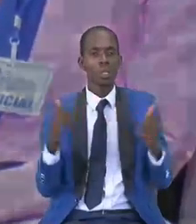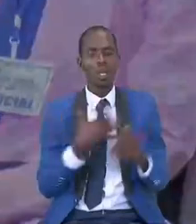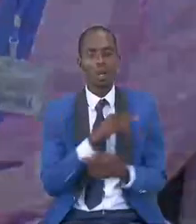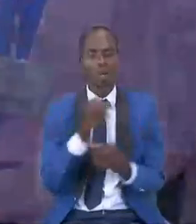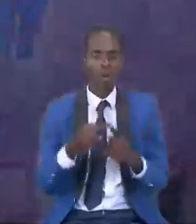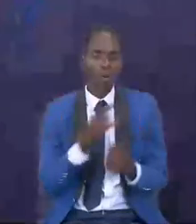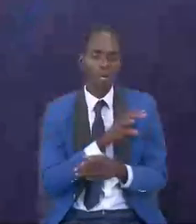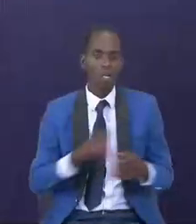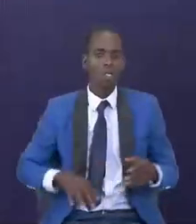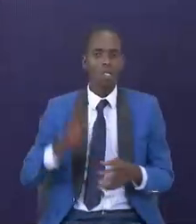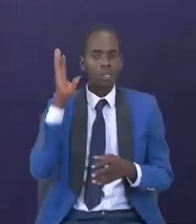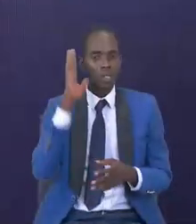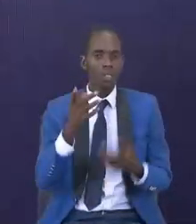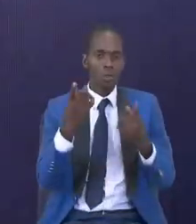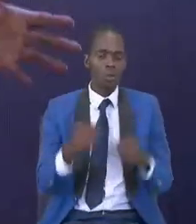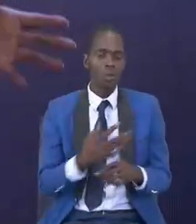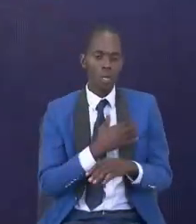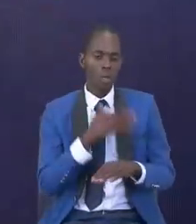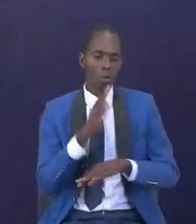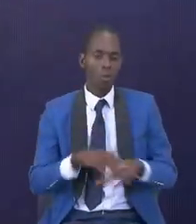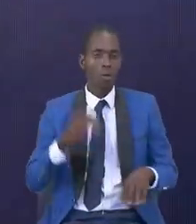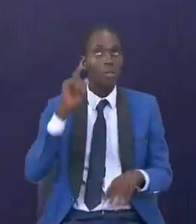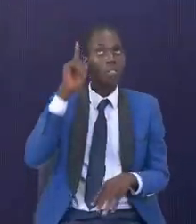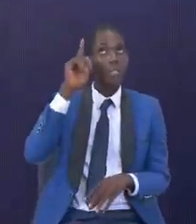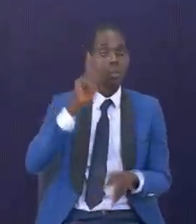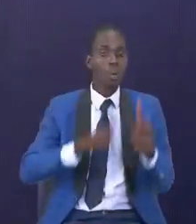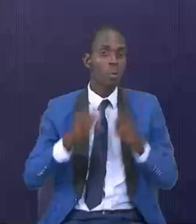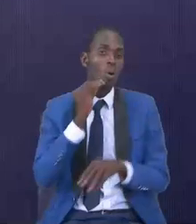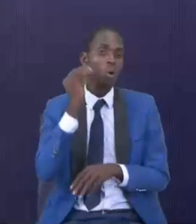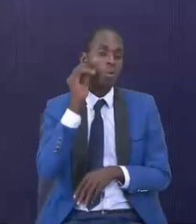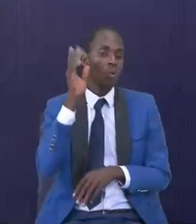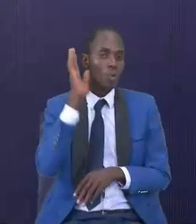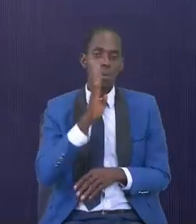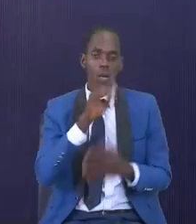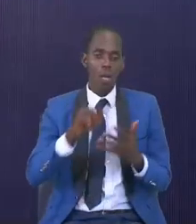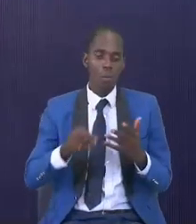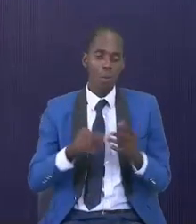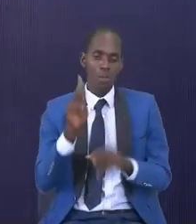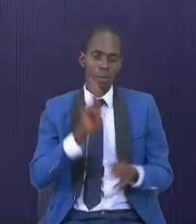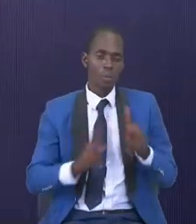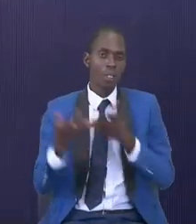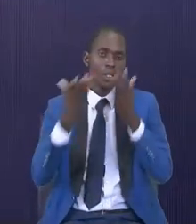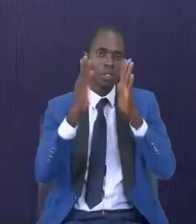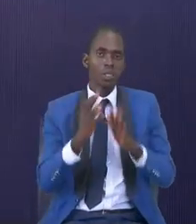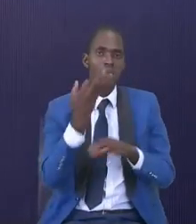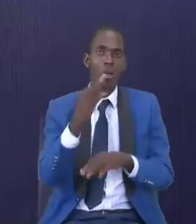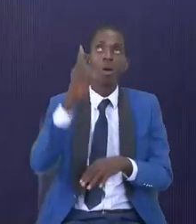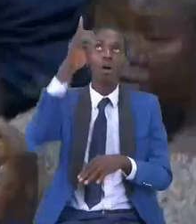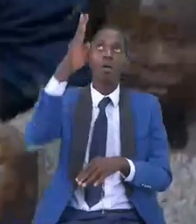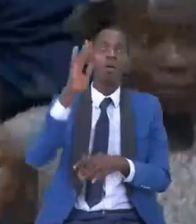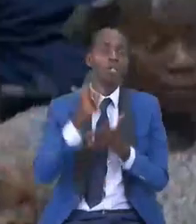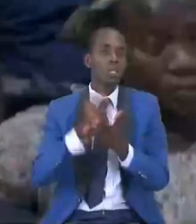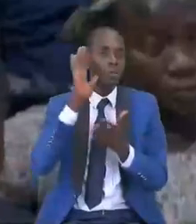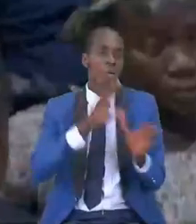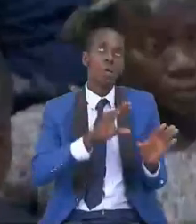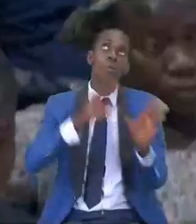et appellera son peuple à la maison, tu seras parmi les saints, les serviteurs de Dieu qui iront à la maison pour ta récompense au nom